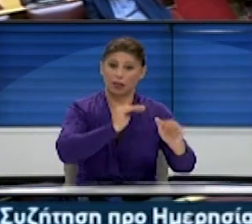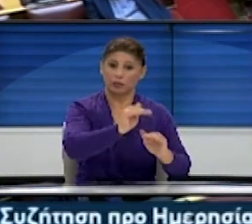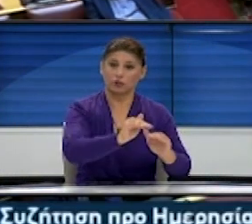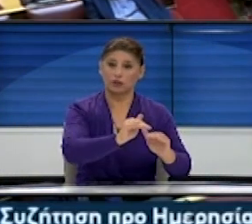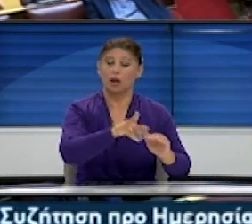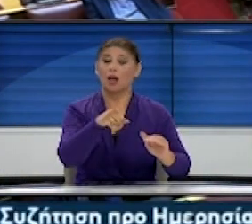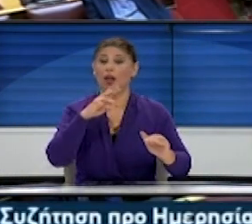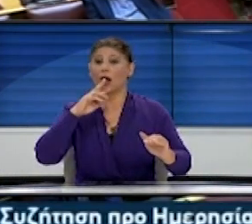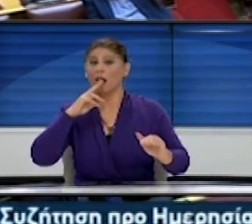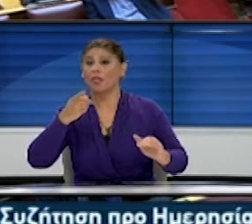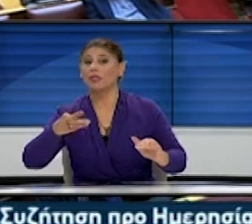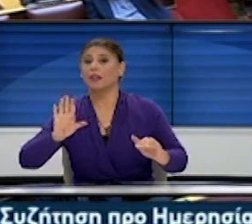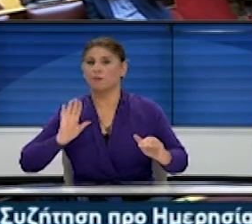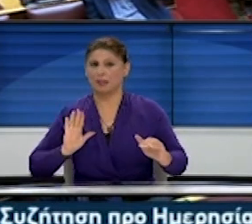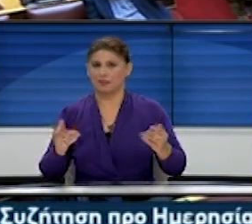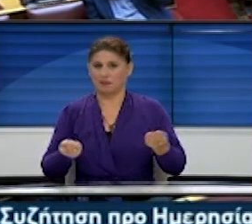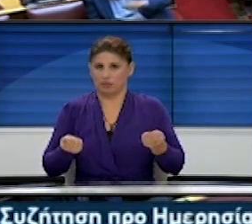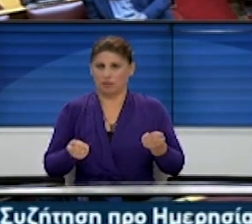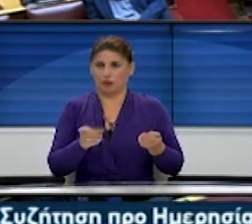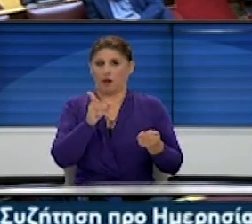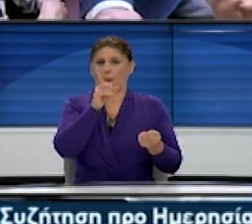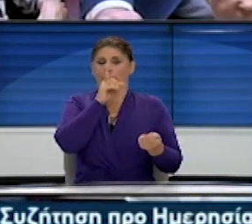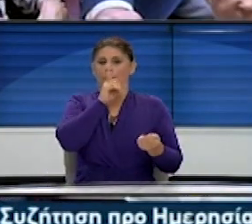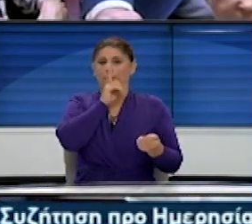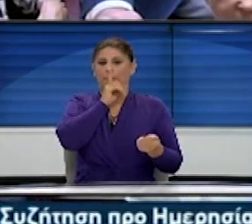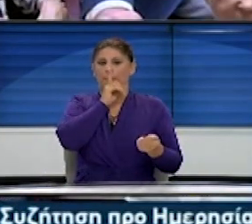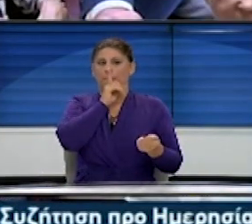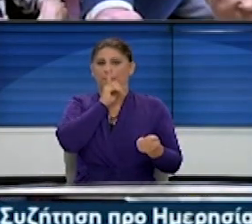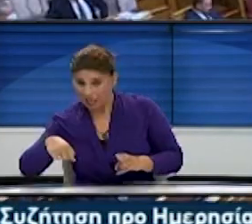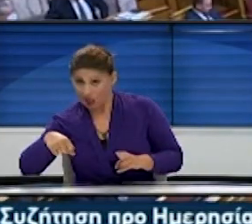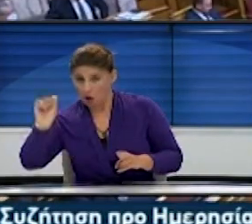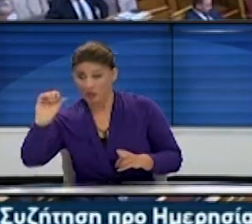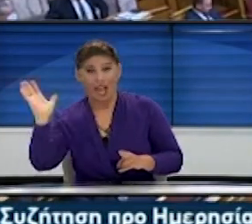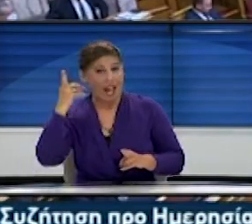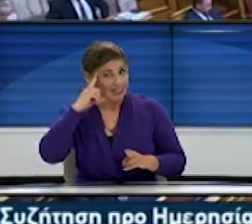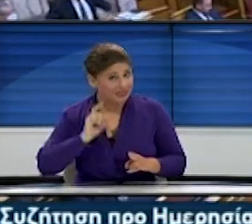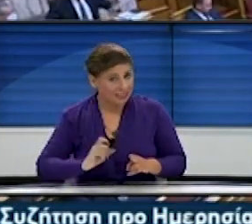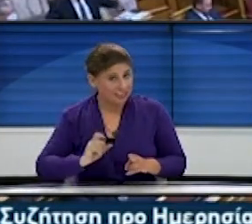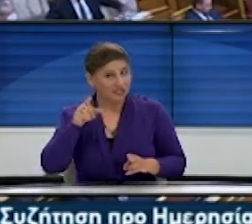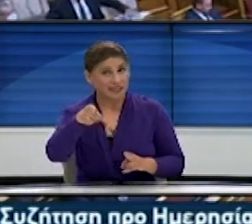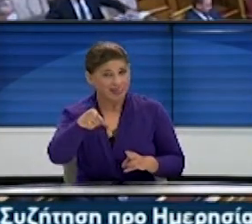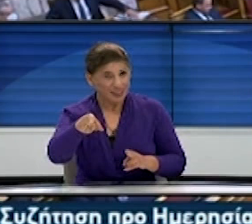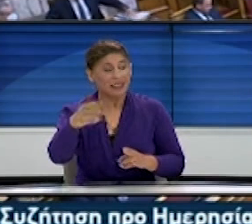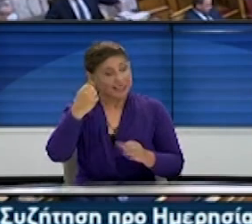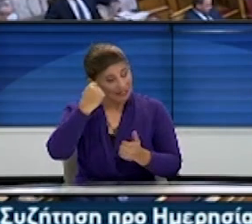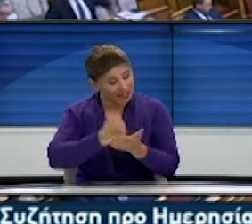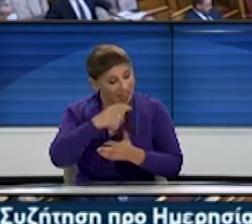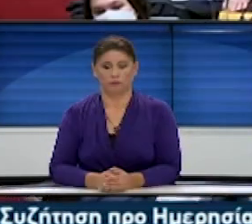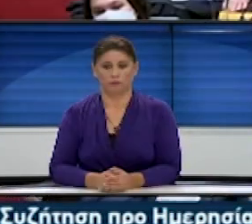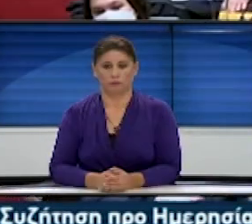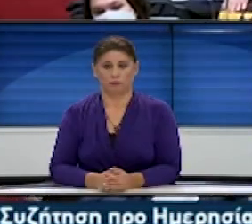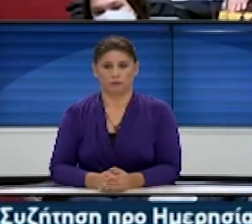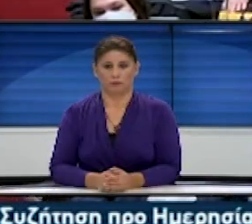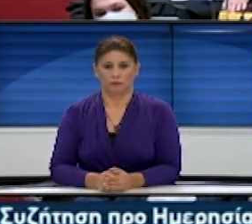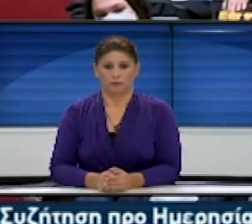των εσόδων, και να μην διαταραχθεί στην πλευρά των δαπανών. Σε κάθε περίπτωση ο προϋπολογισμός θα ψηφιστεί μετά από πάρα πολλά χρόνια,